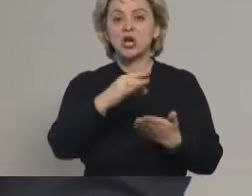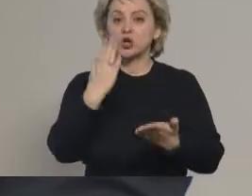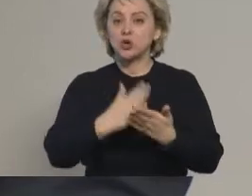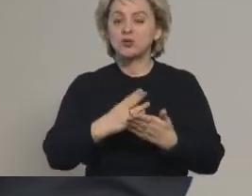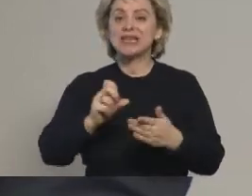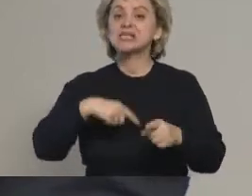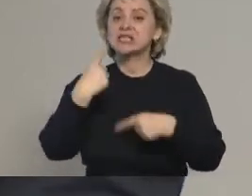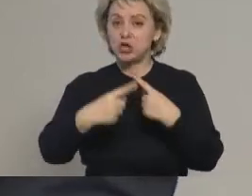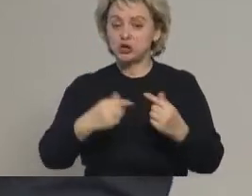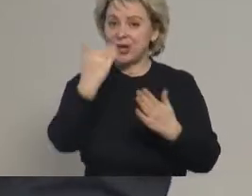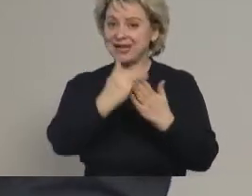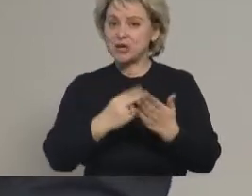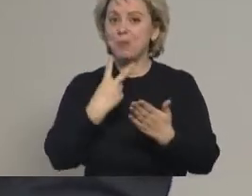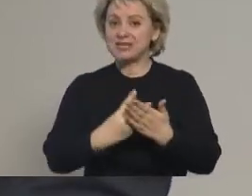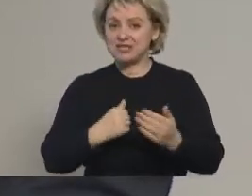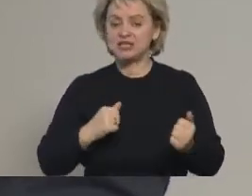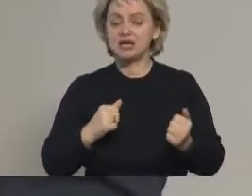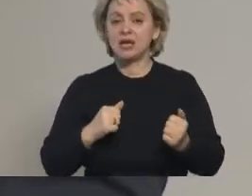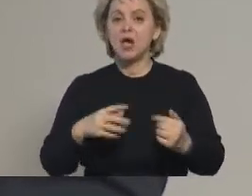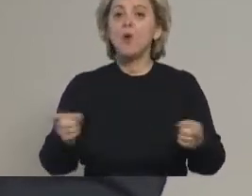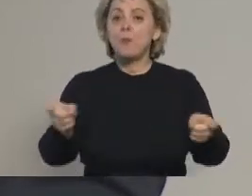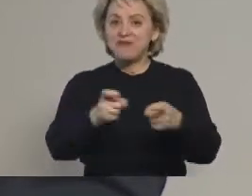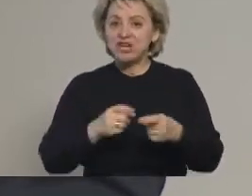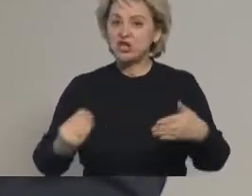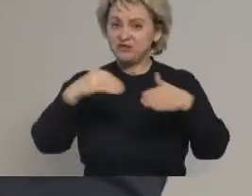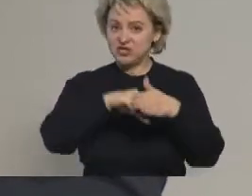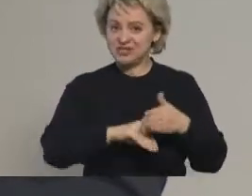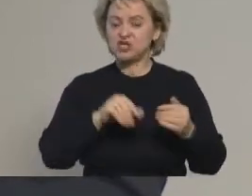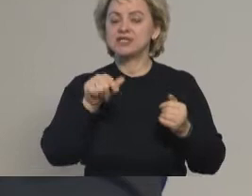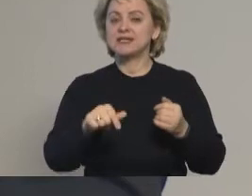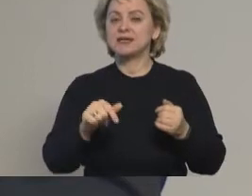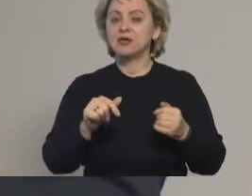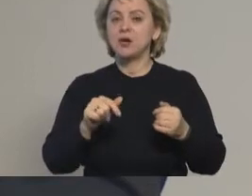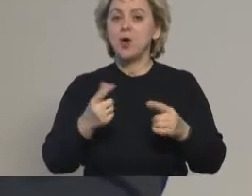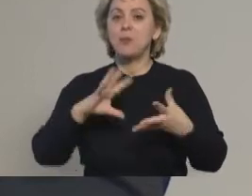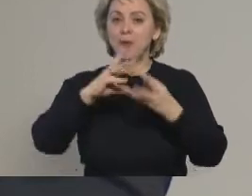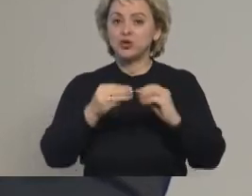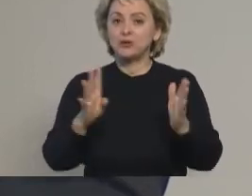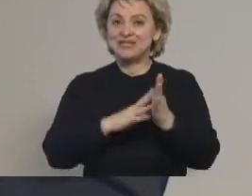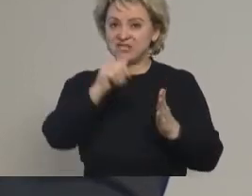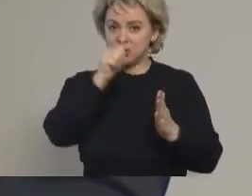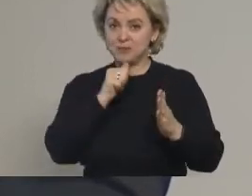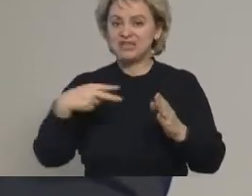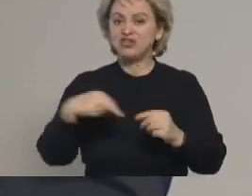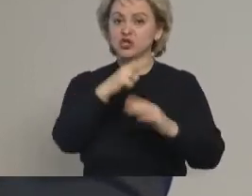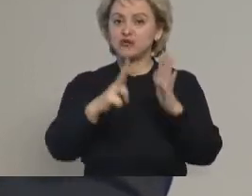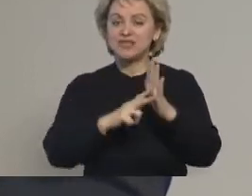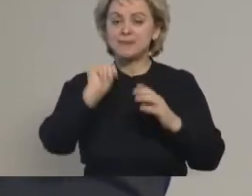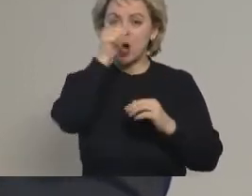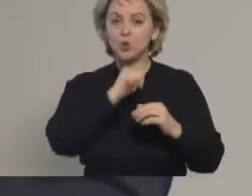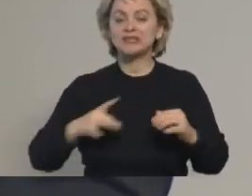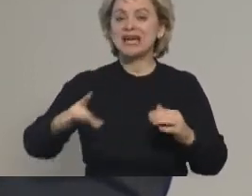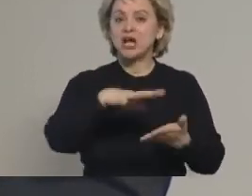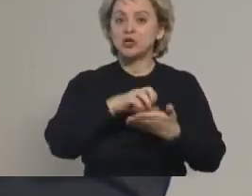на следующих рейтинговых позициях. По привлечению инвестиций по итогам 9 месяцев 2018 года